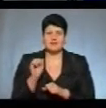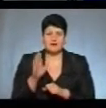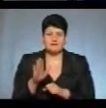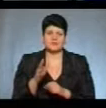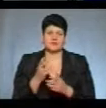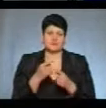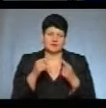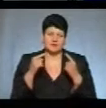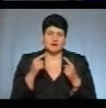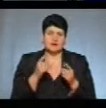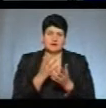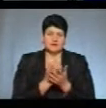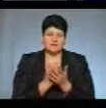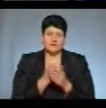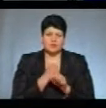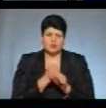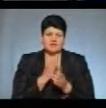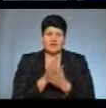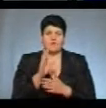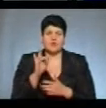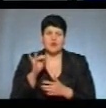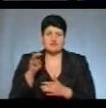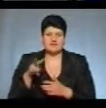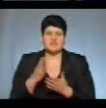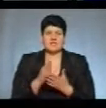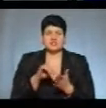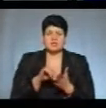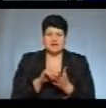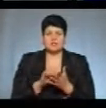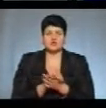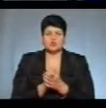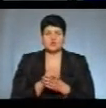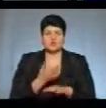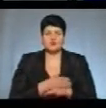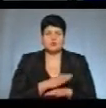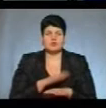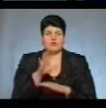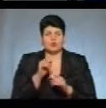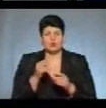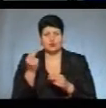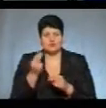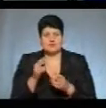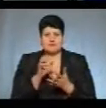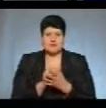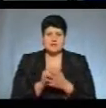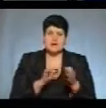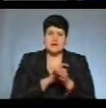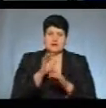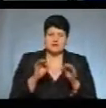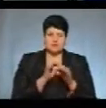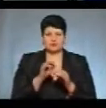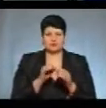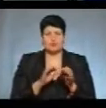зберігаються у колекції Національного музею у Вроцлаві. Він також член Союзу польських фотохудожників, займається архітектурними проектами і